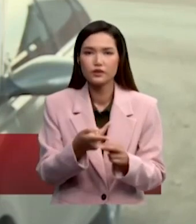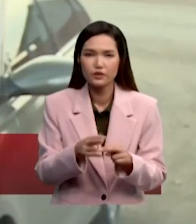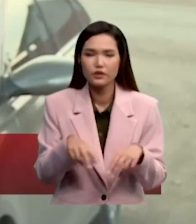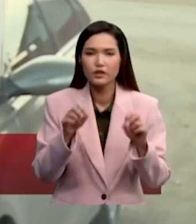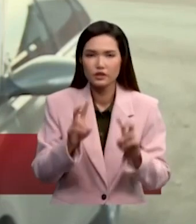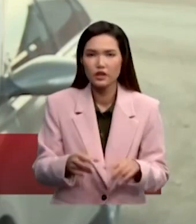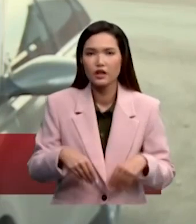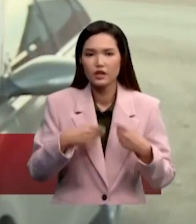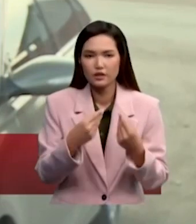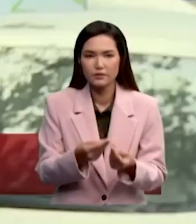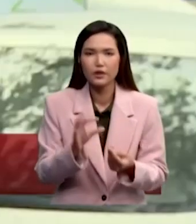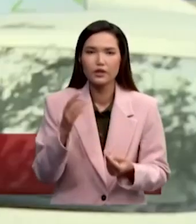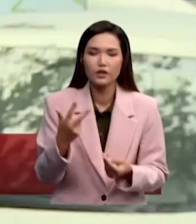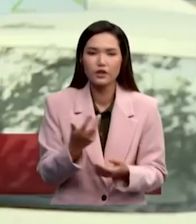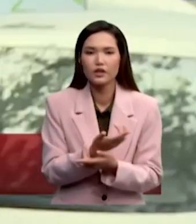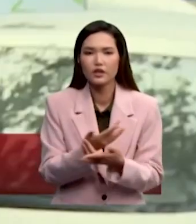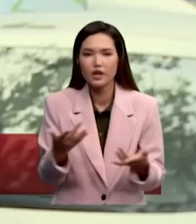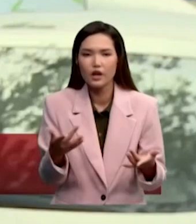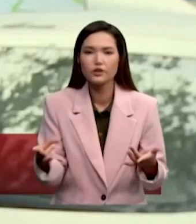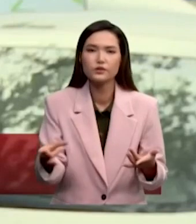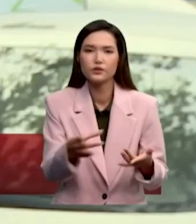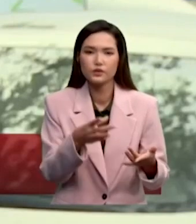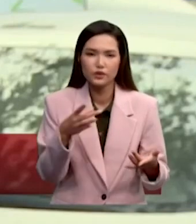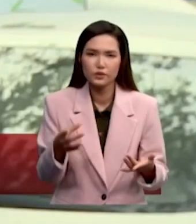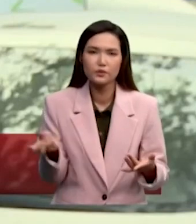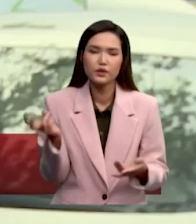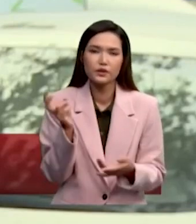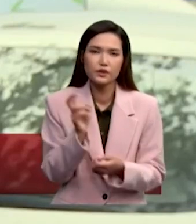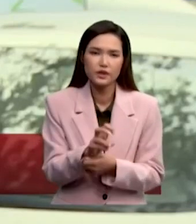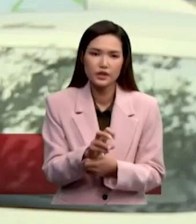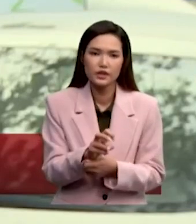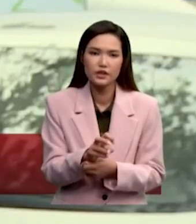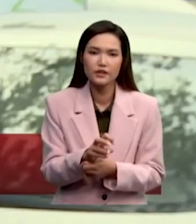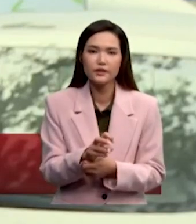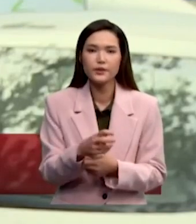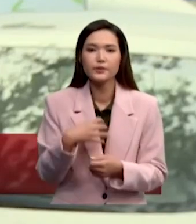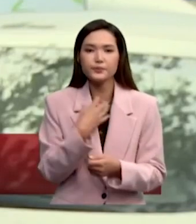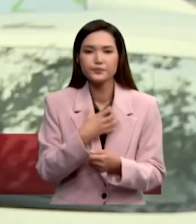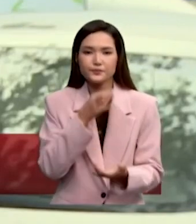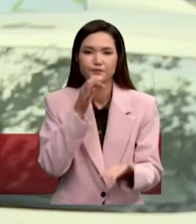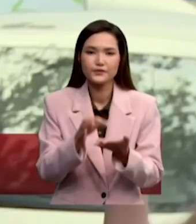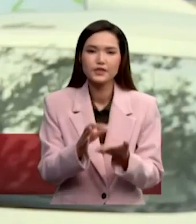адам дәрігерлер жетіспейді. Скорый помощьтың келмеу, онымен біз жаңа тиісті